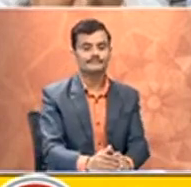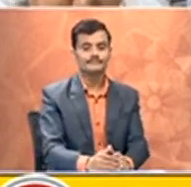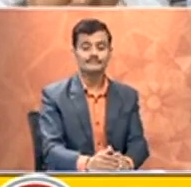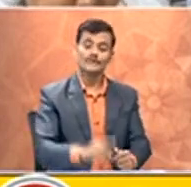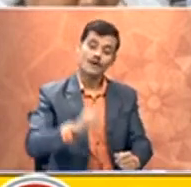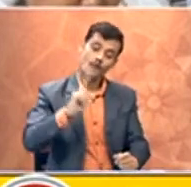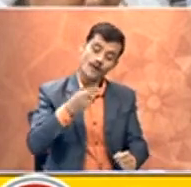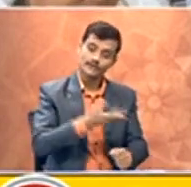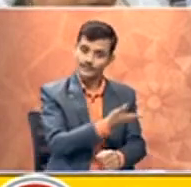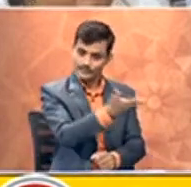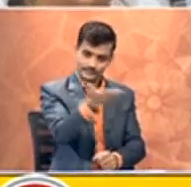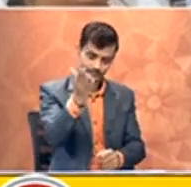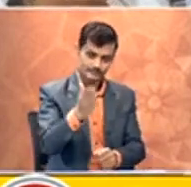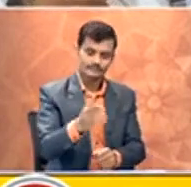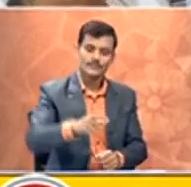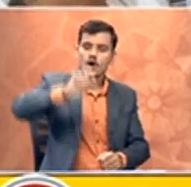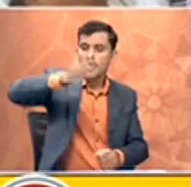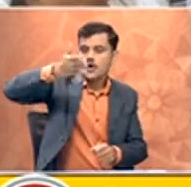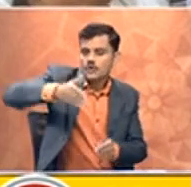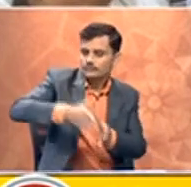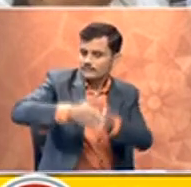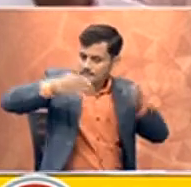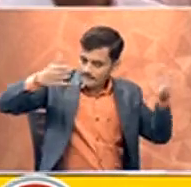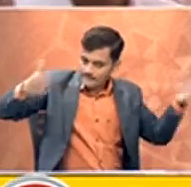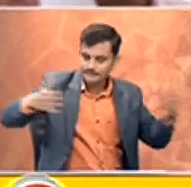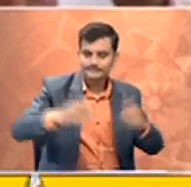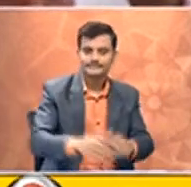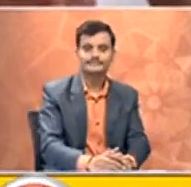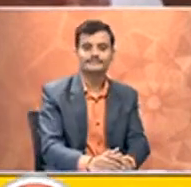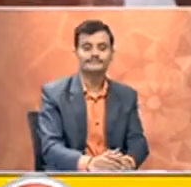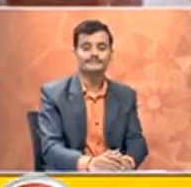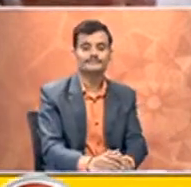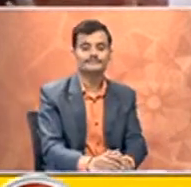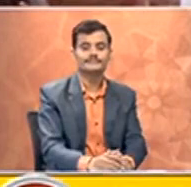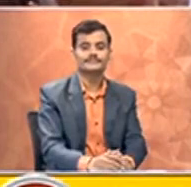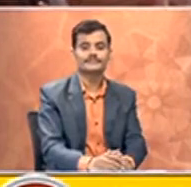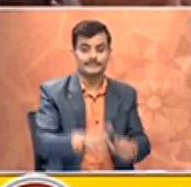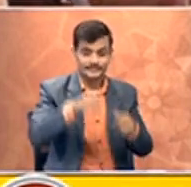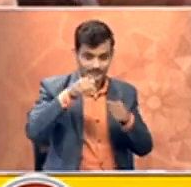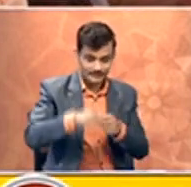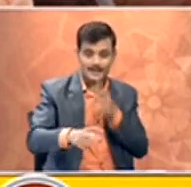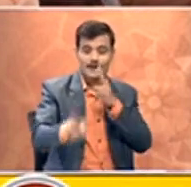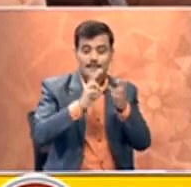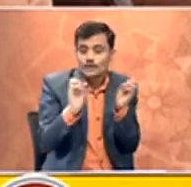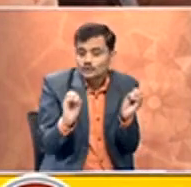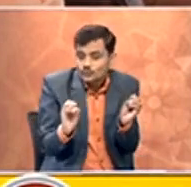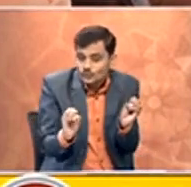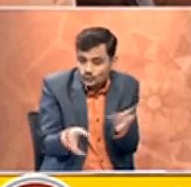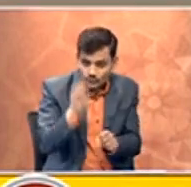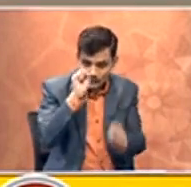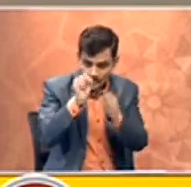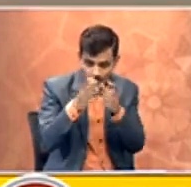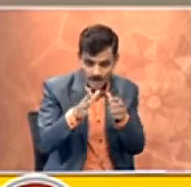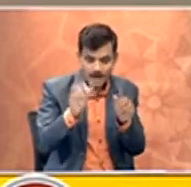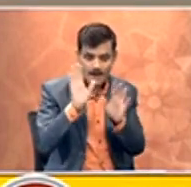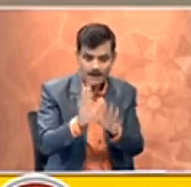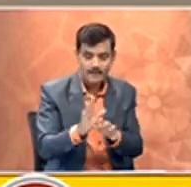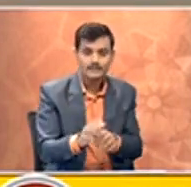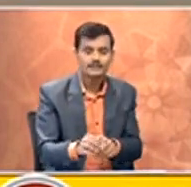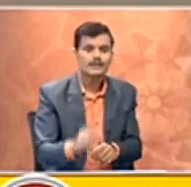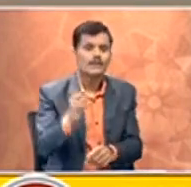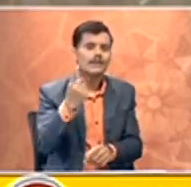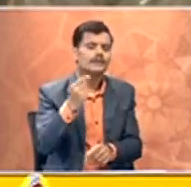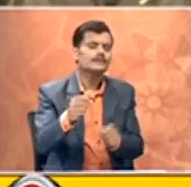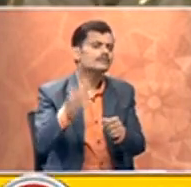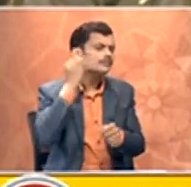पहले तो मैं आपको बहुत बहुत बधाई देता हूं। प्रगति में इस बातचीत की शुरुआत आपसे कर रहा हूं। आप सबसे